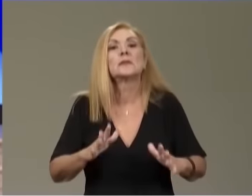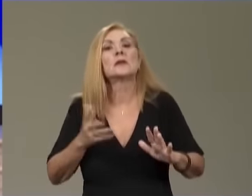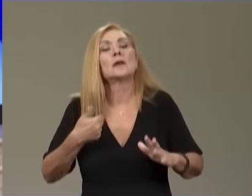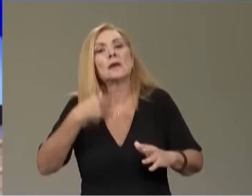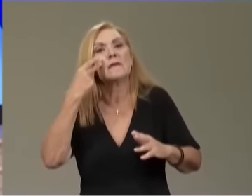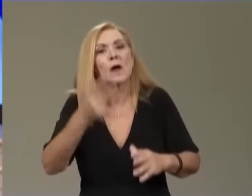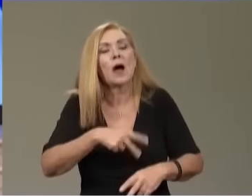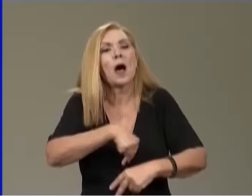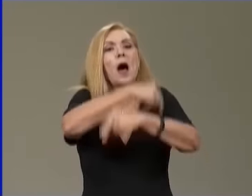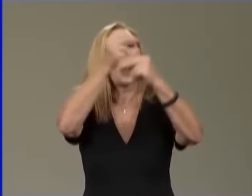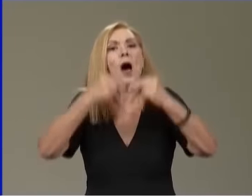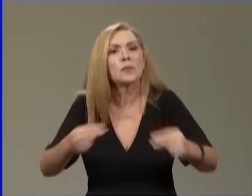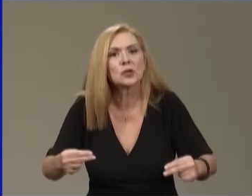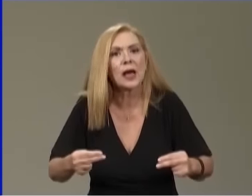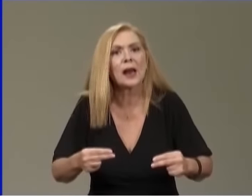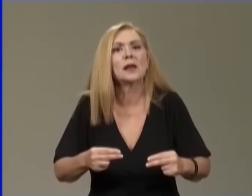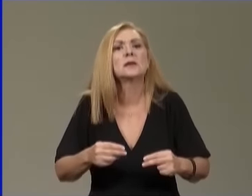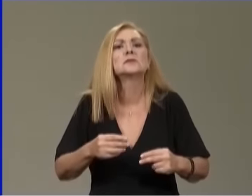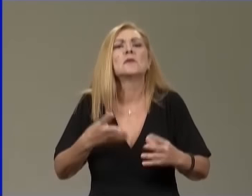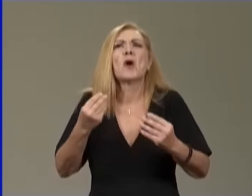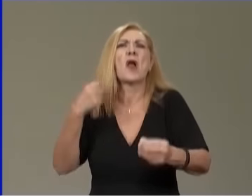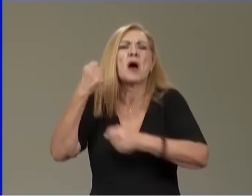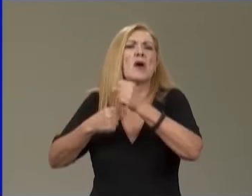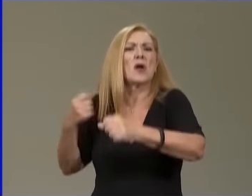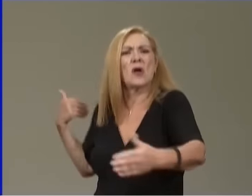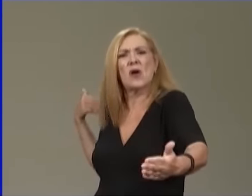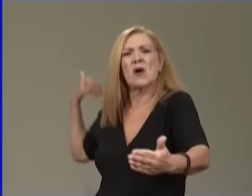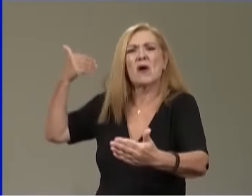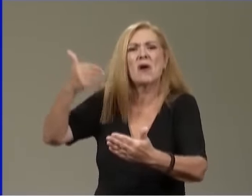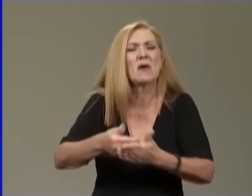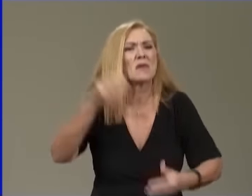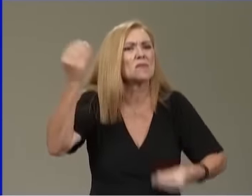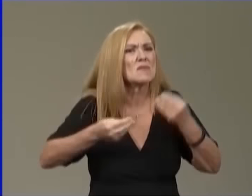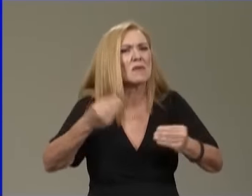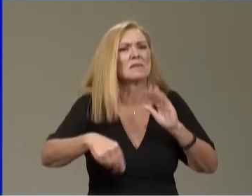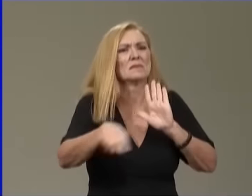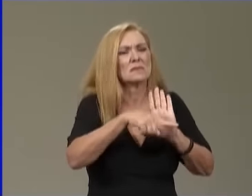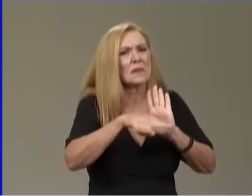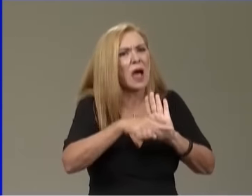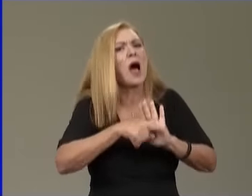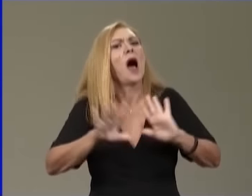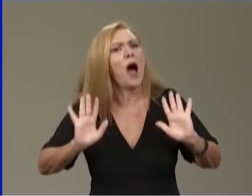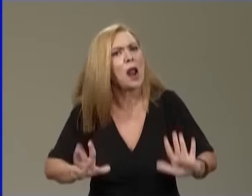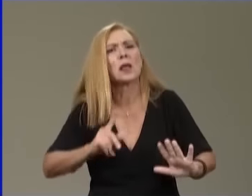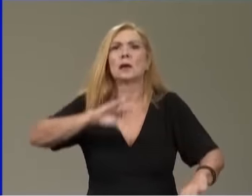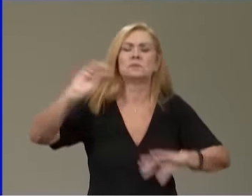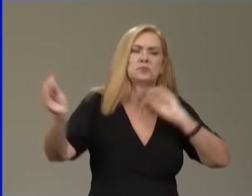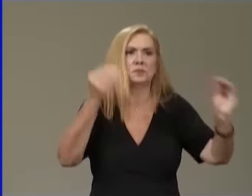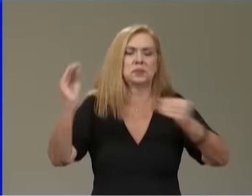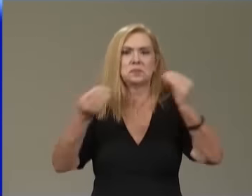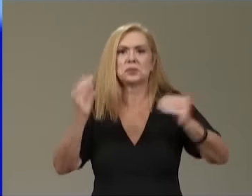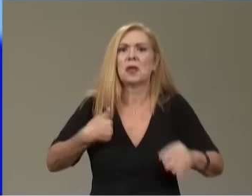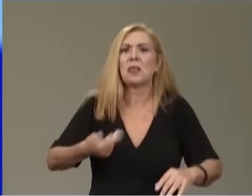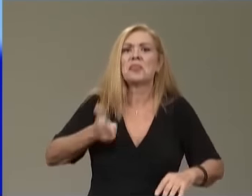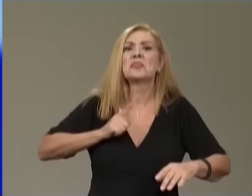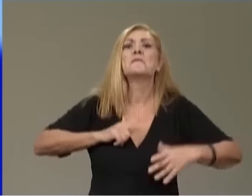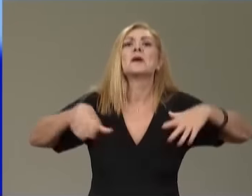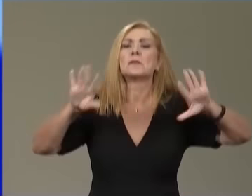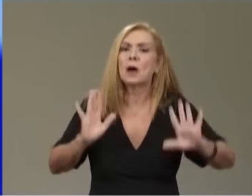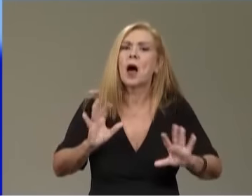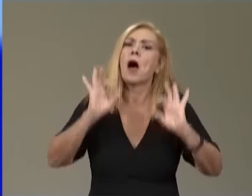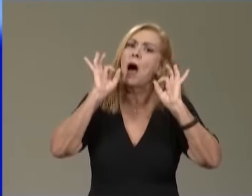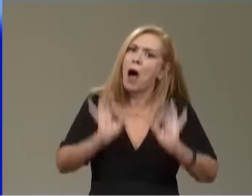συνέπειες, διαχρονικές παθογένειες, αλλά και απρόβλεπτα γεγονότα σκιάζουν κάθε τόσο